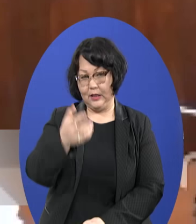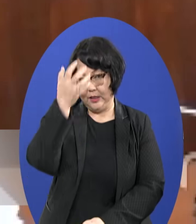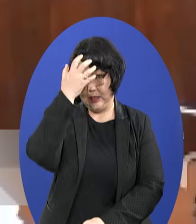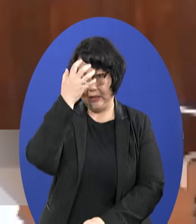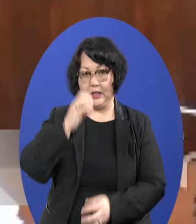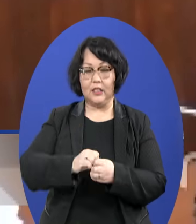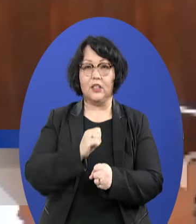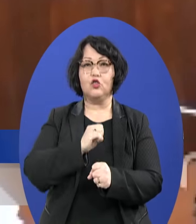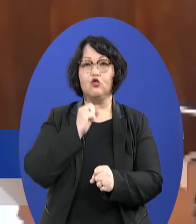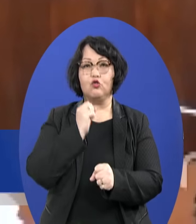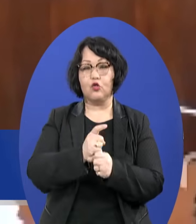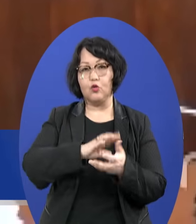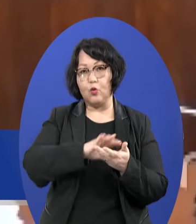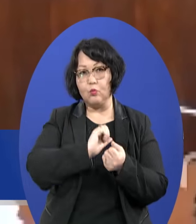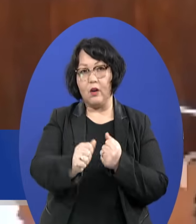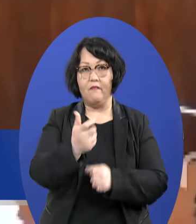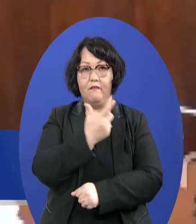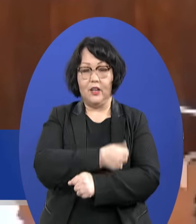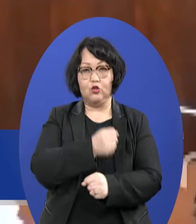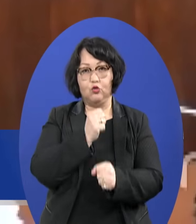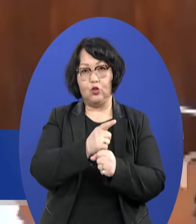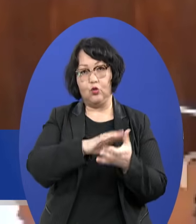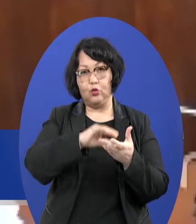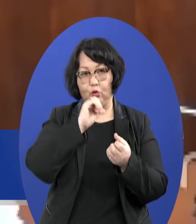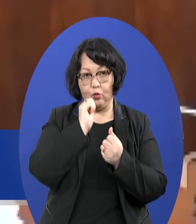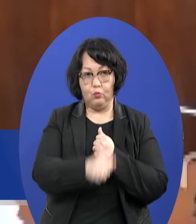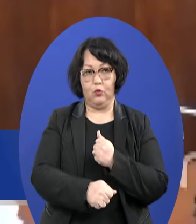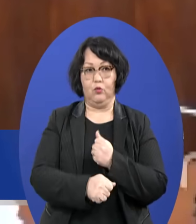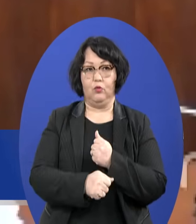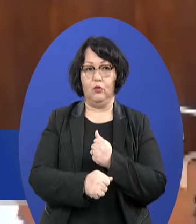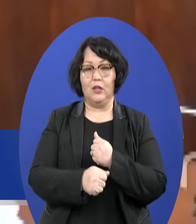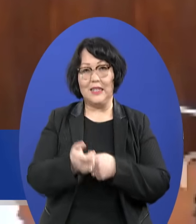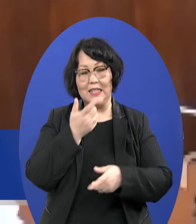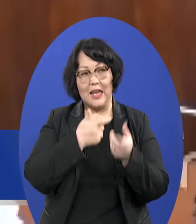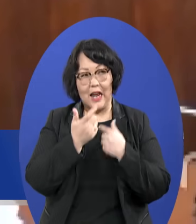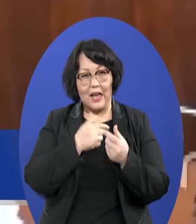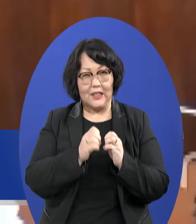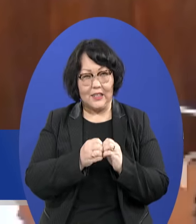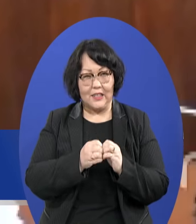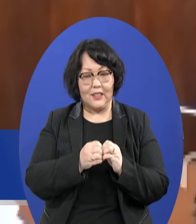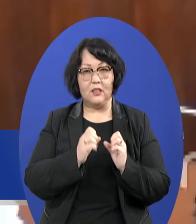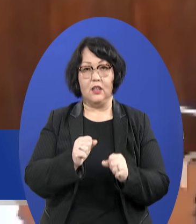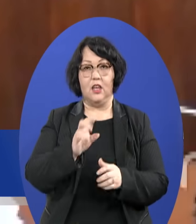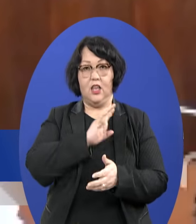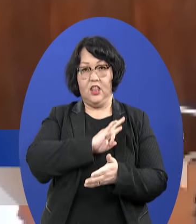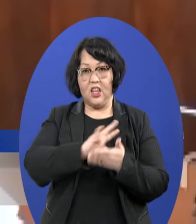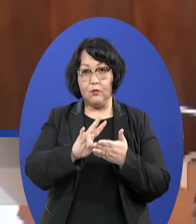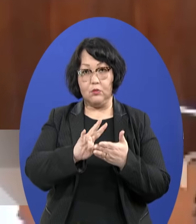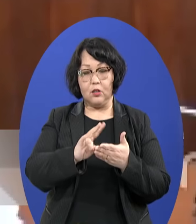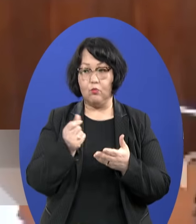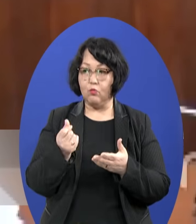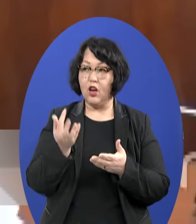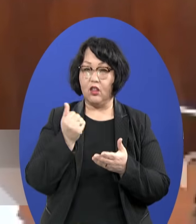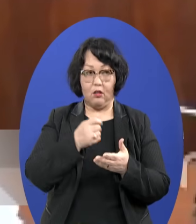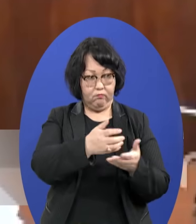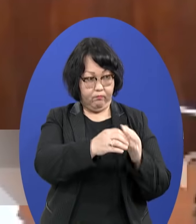байгаа төлбөрүүд дээр бид одоо ямар ч байсан хилцээр хийсэн ирж байгаа нэхэмжлэлийн хүрээнд бол төлбөр тооцоо ямар